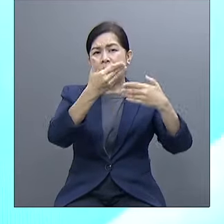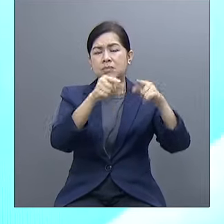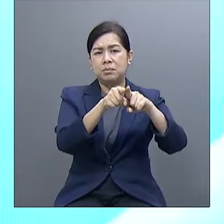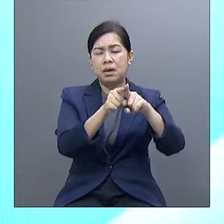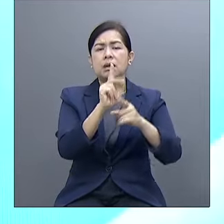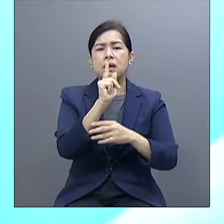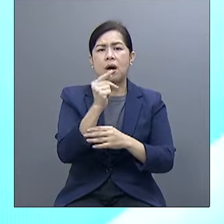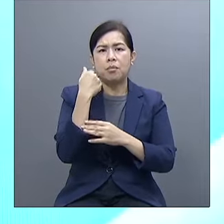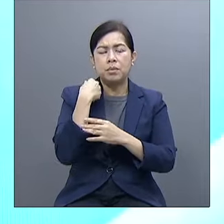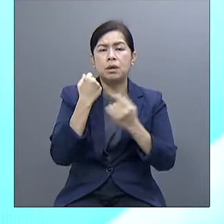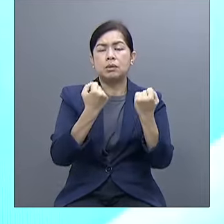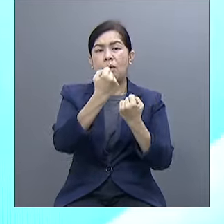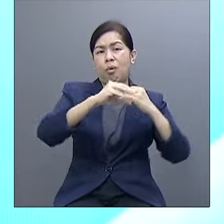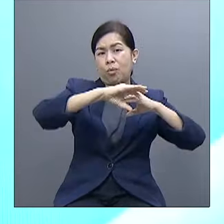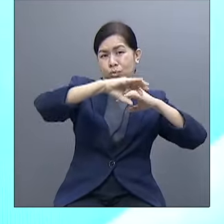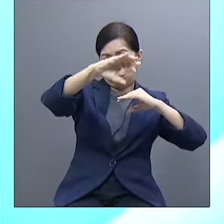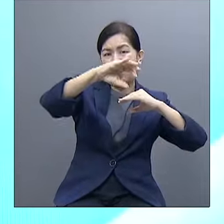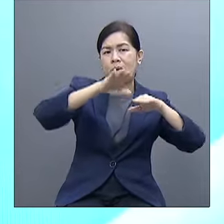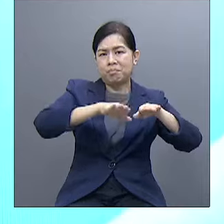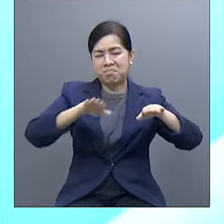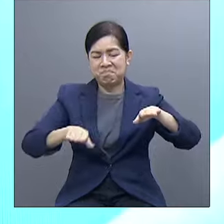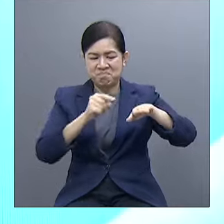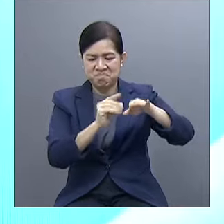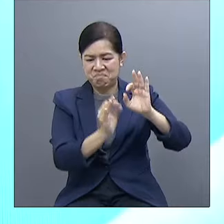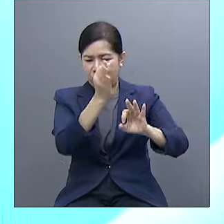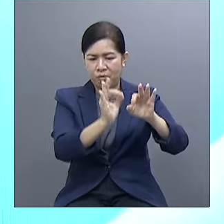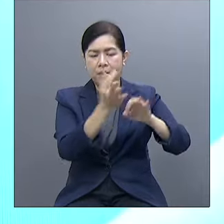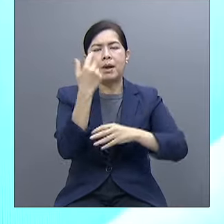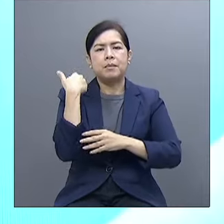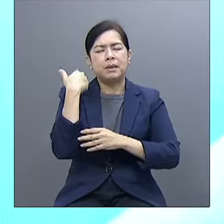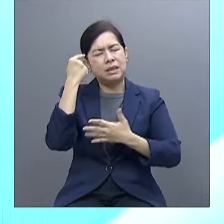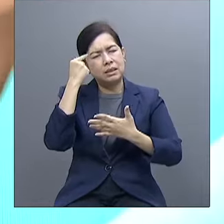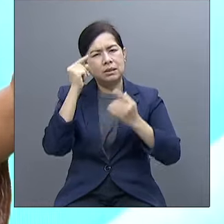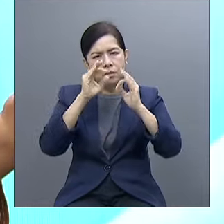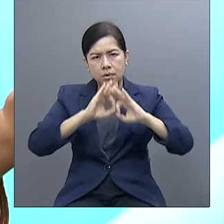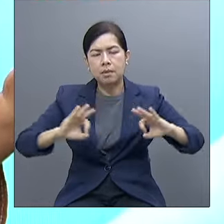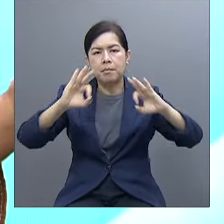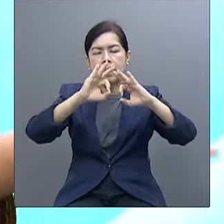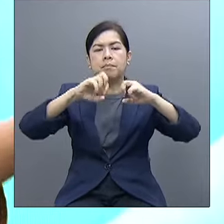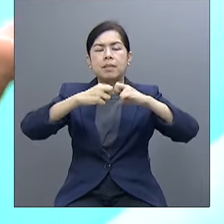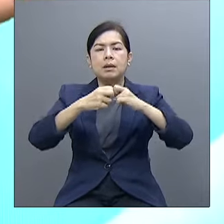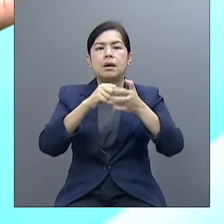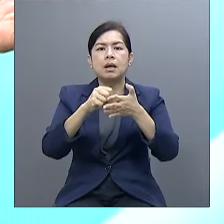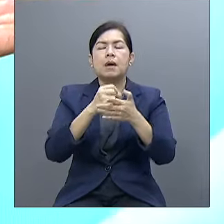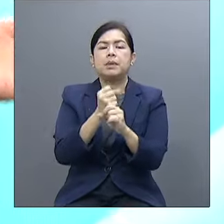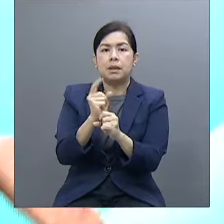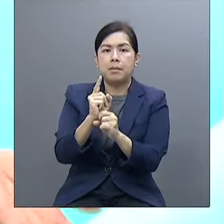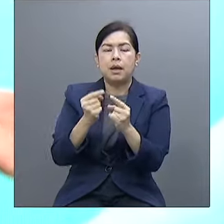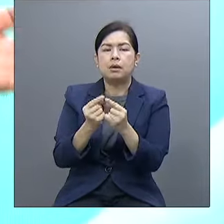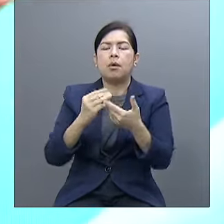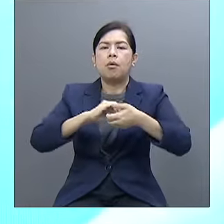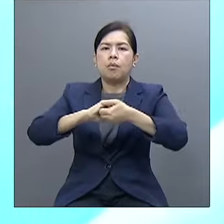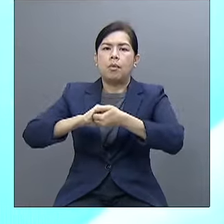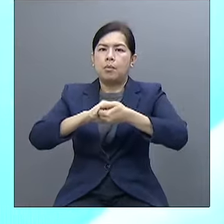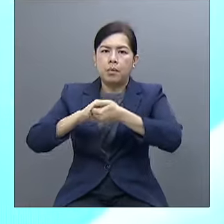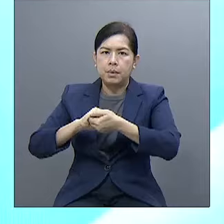ำให้สังคมเห็นภาพว่ามันมากกว่านั้นเพราะฉะนั้นเนี่ยก็เลยจัดร่วมมือกันกับหลายองค์กรรวมทั้งเชิญท่านจากนายกสมาค